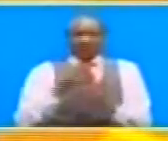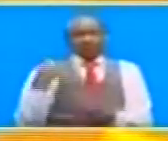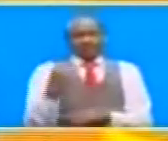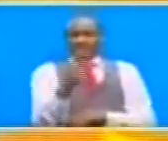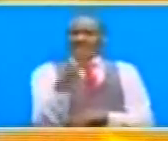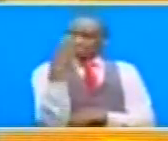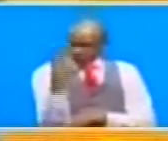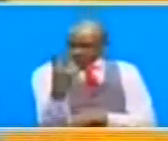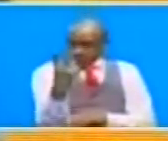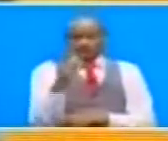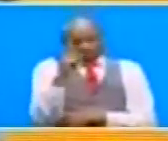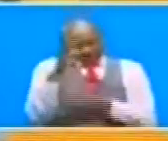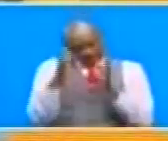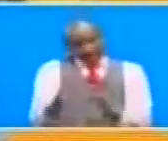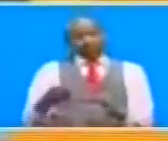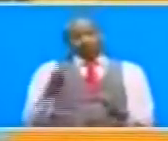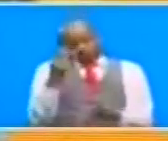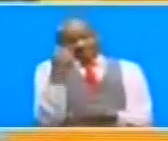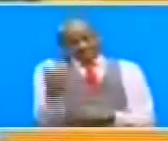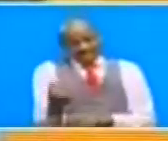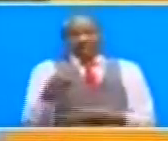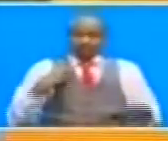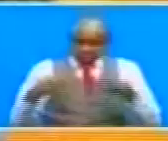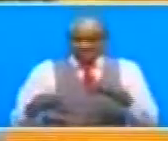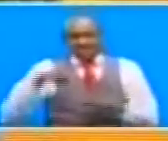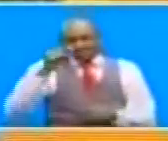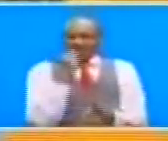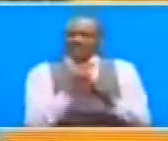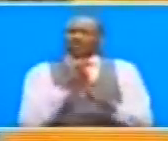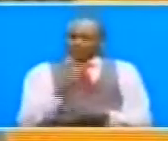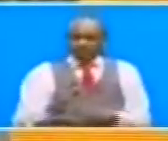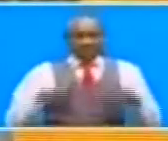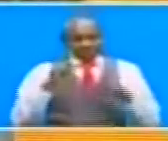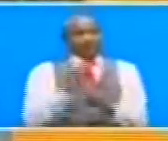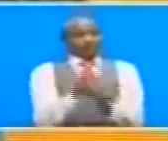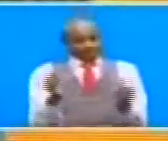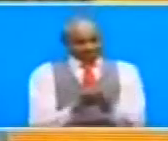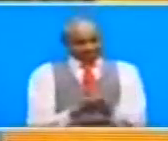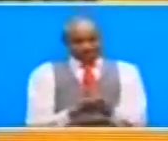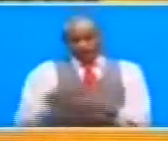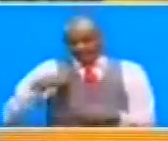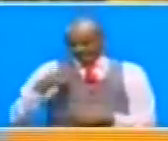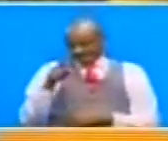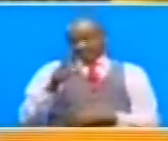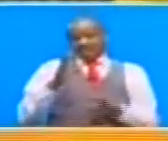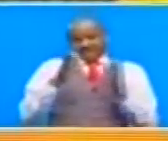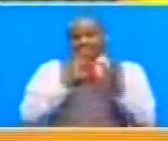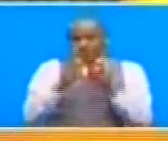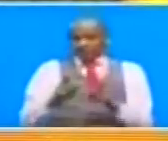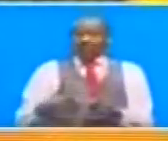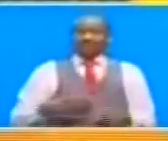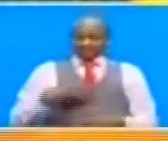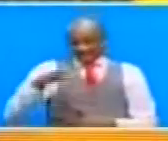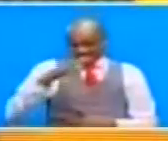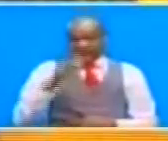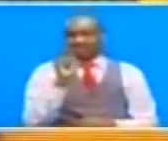wawili licha mmoja wao kuwa mlemavu. Amejibidisha kufanikisha maisha yao. Elvis Kosgei alimtembelea mwanamke huyo na kutuandalia